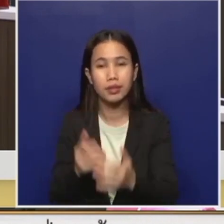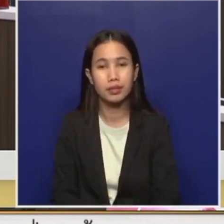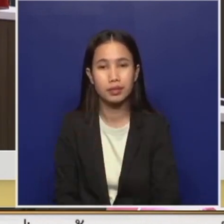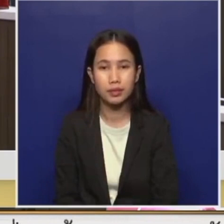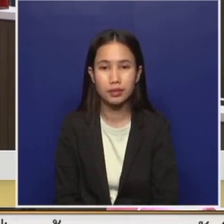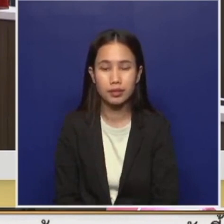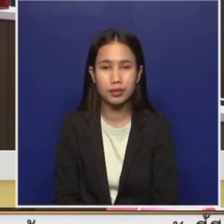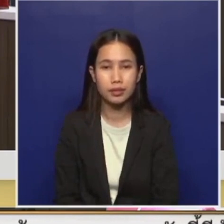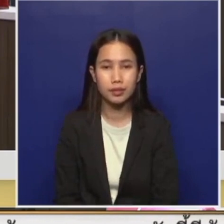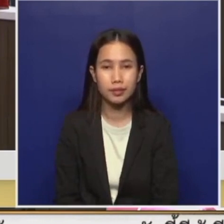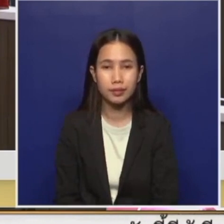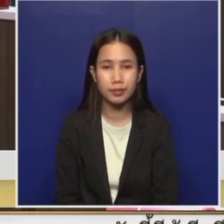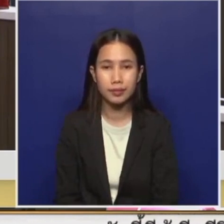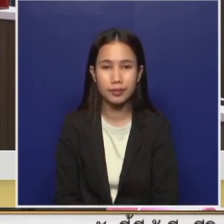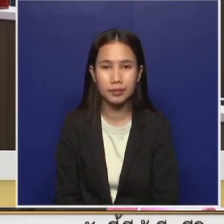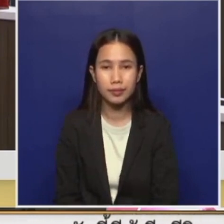ทำนานกับ